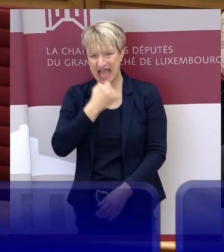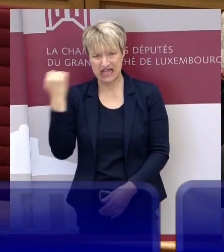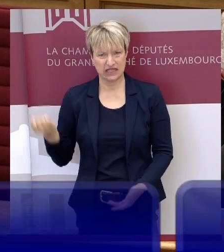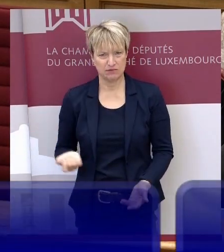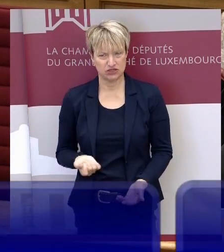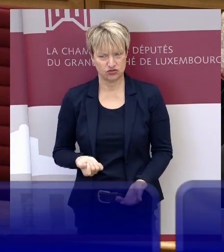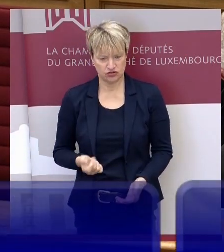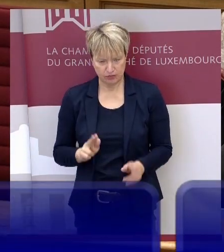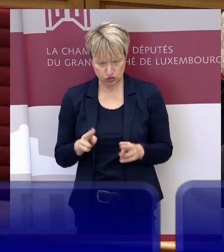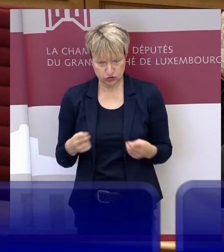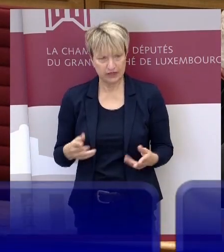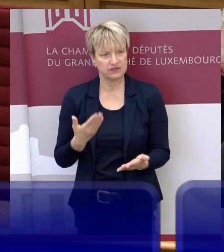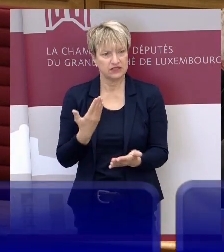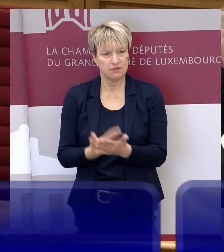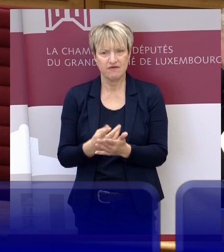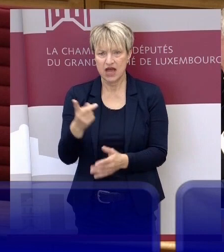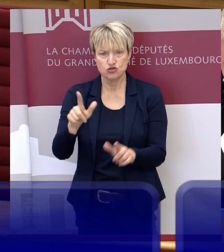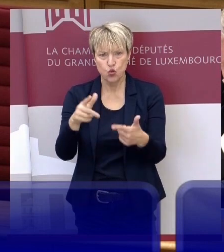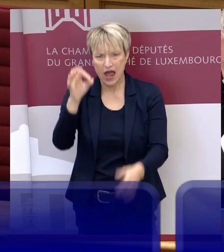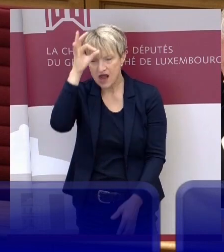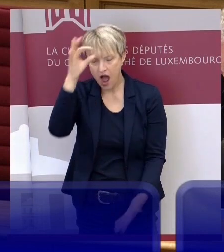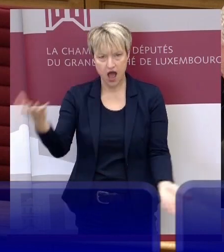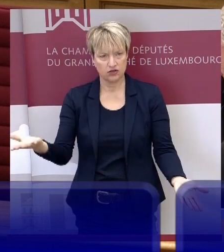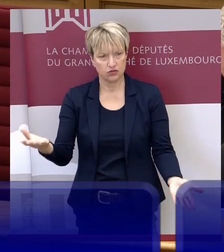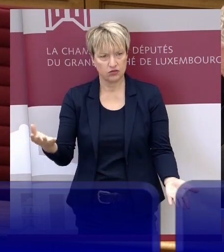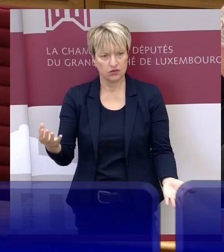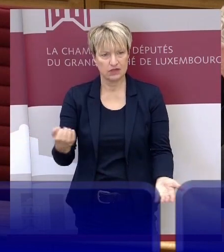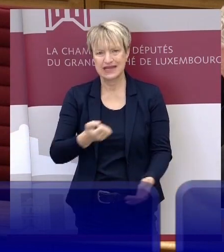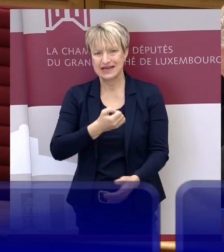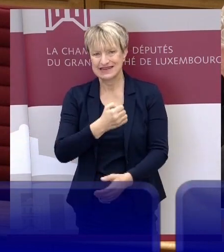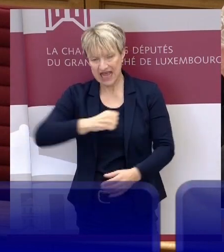ist. Ihr kennt ja Ideengeschichten. Wir sind eine konservative Partei. Wir lauschen mal nur.